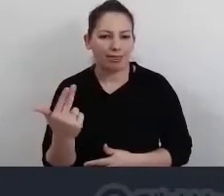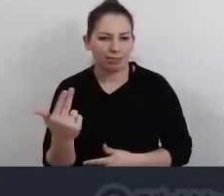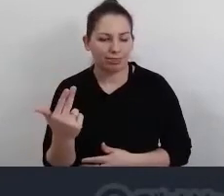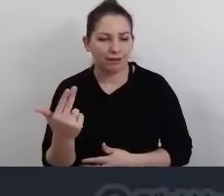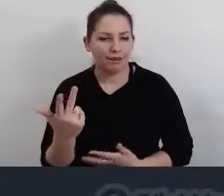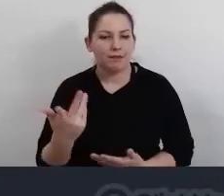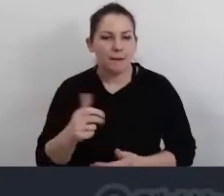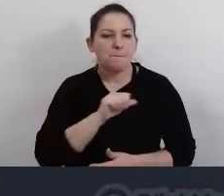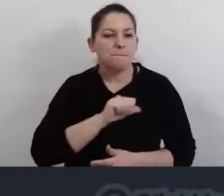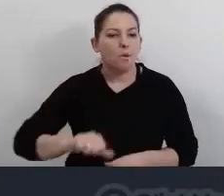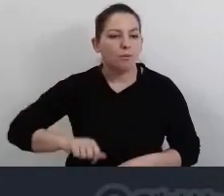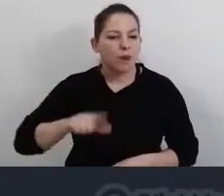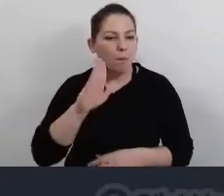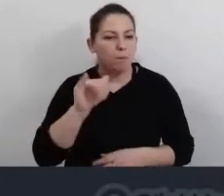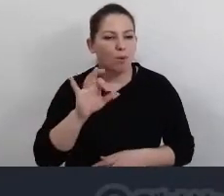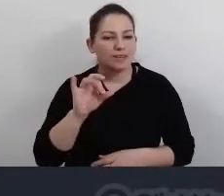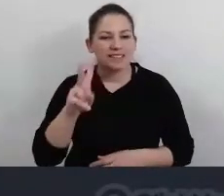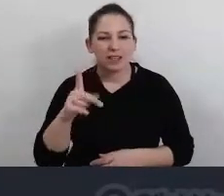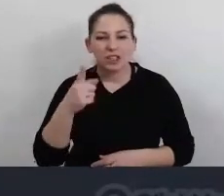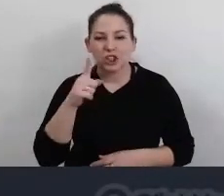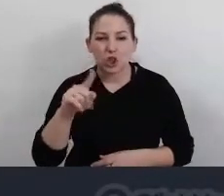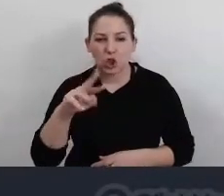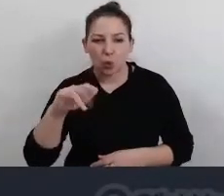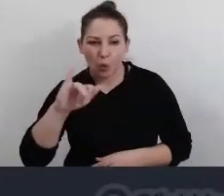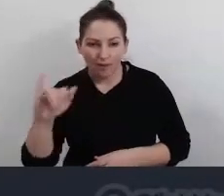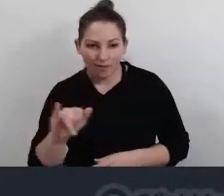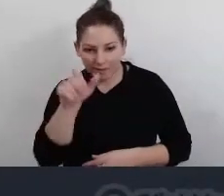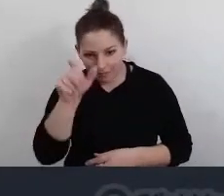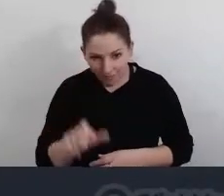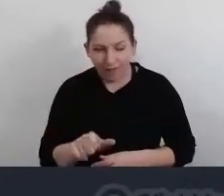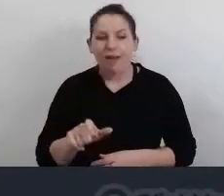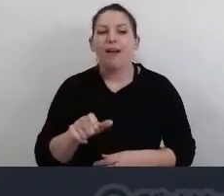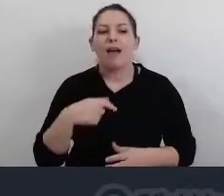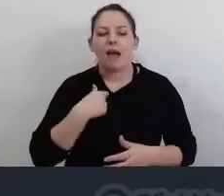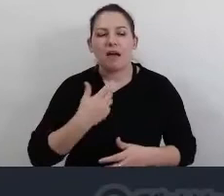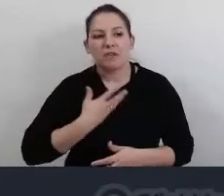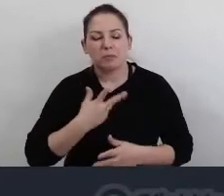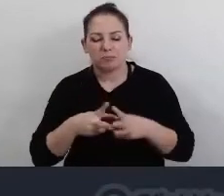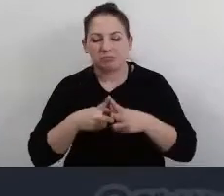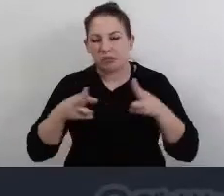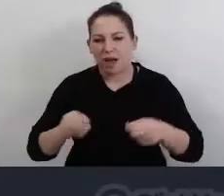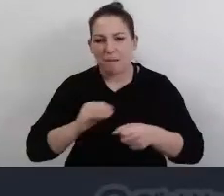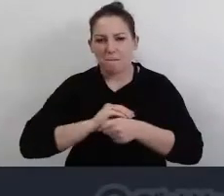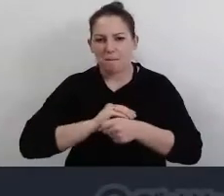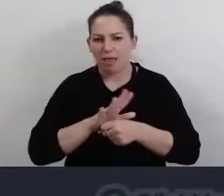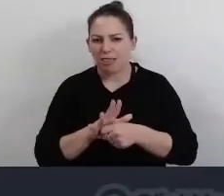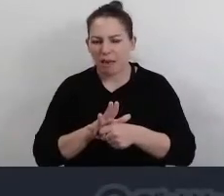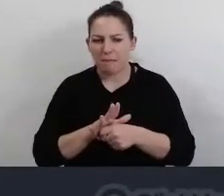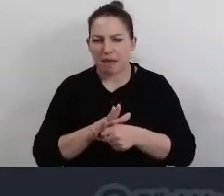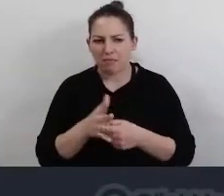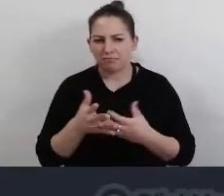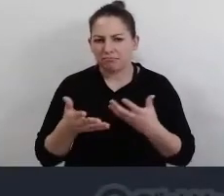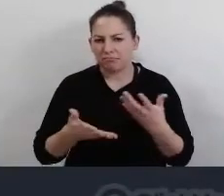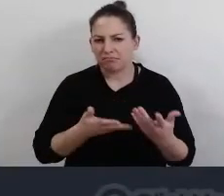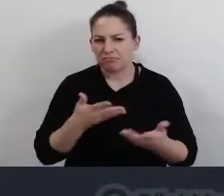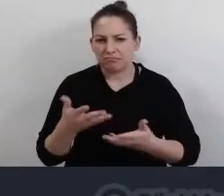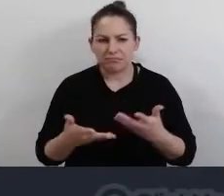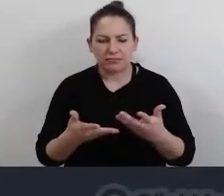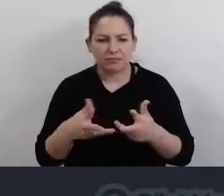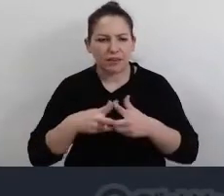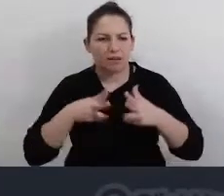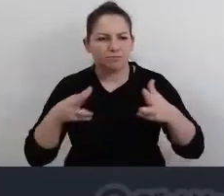burmistrza Buzka-Zdroju. Wydawałoby się, że ten czas pandemii jest czasem